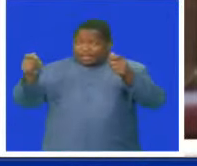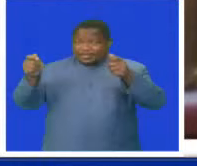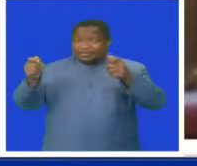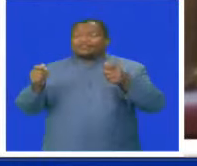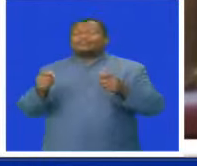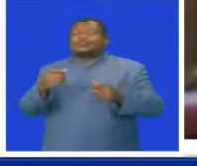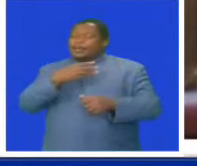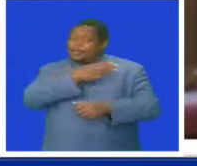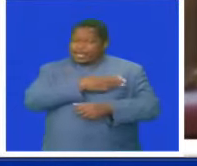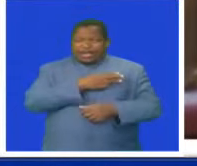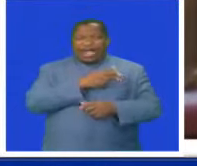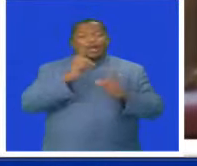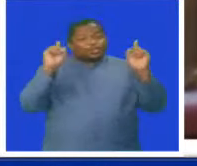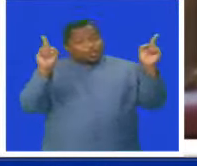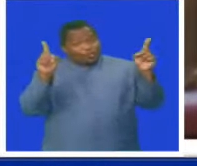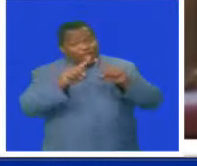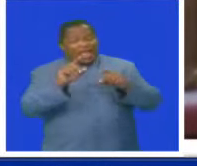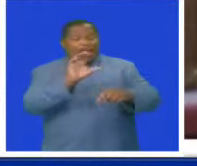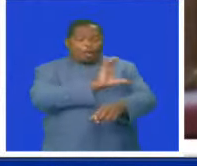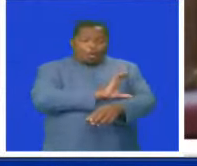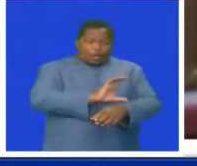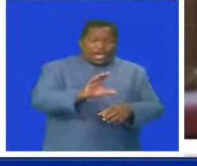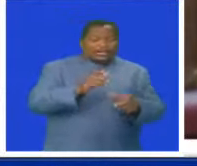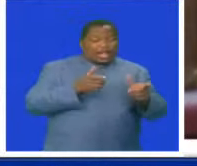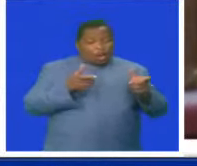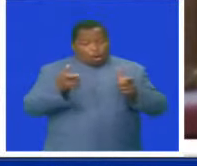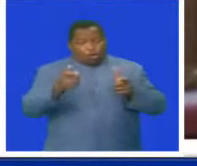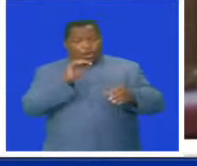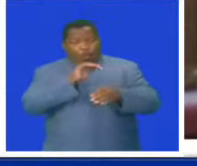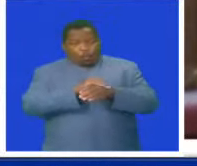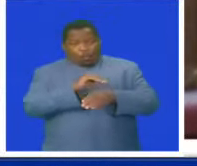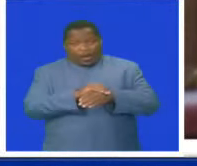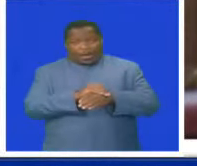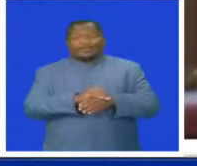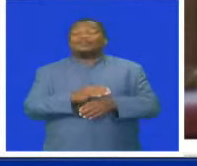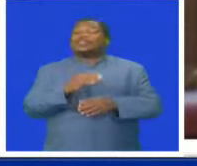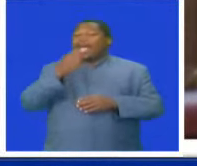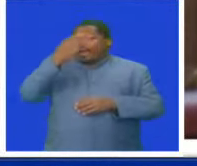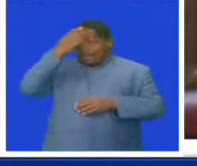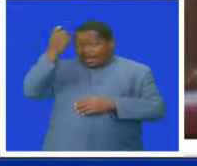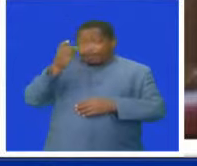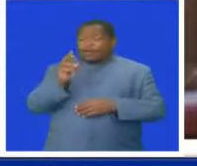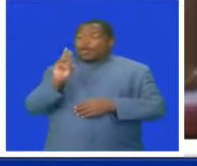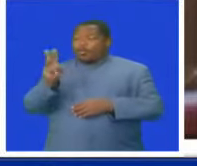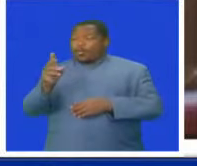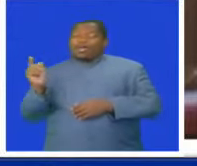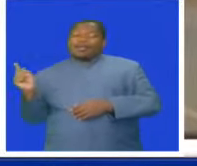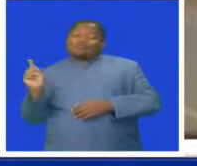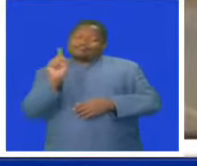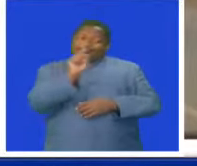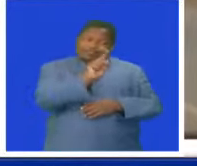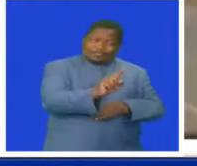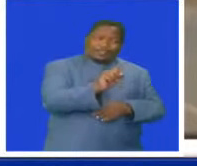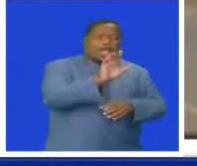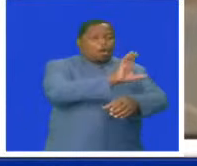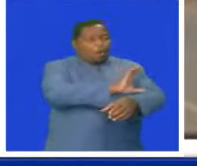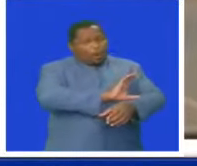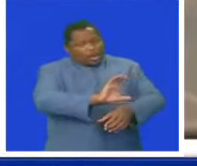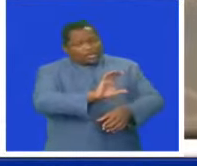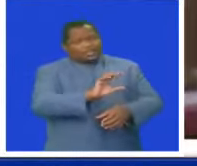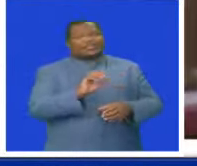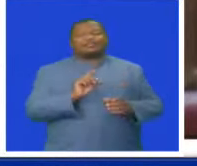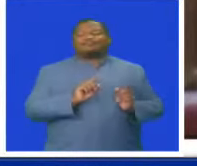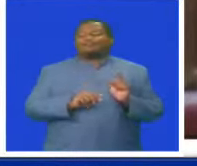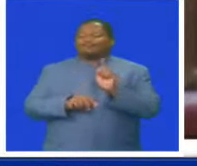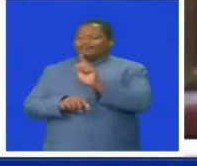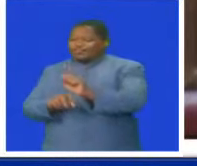bafundisi abachazela kunoko ukuthi kule simo sa COVID ngasuka abantwana ema college bete bayogqwala e ministry